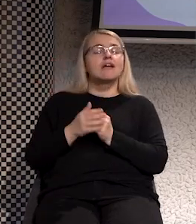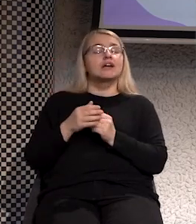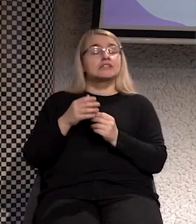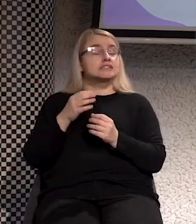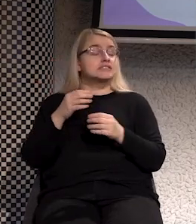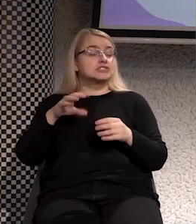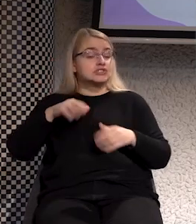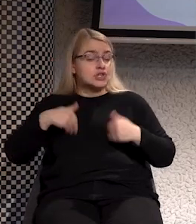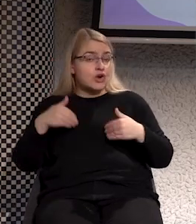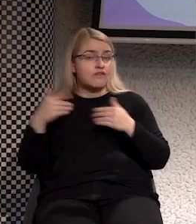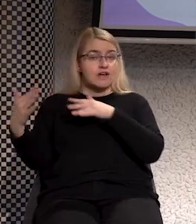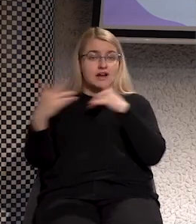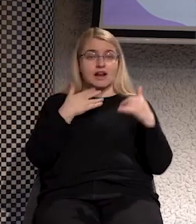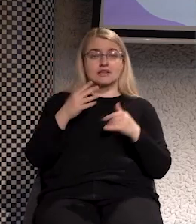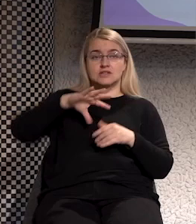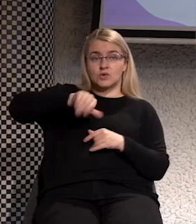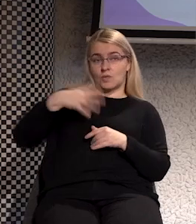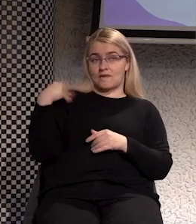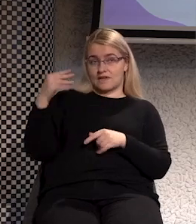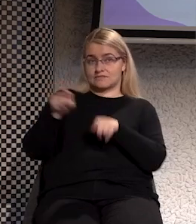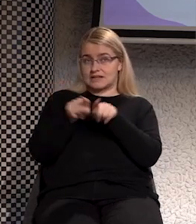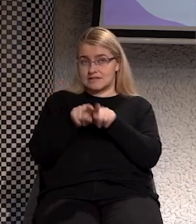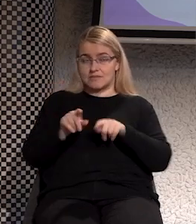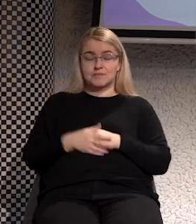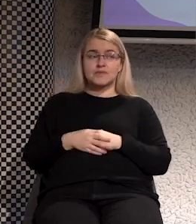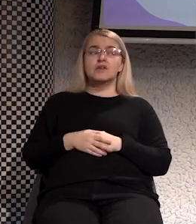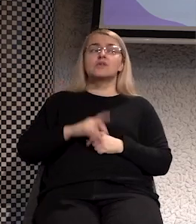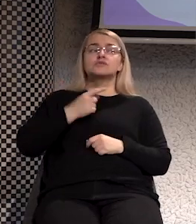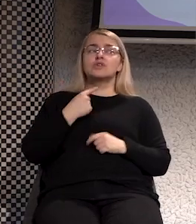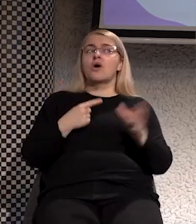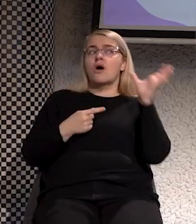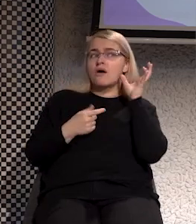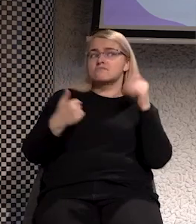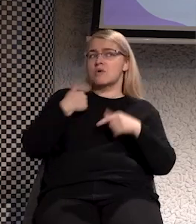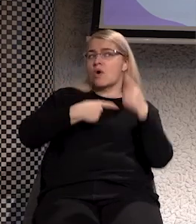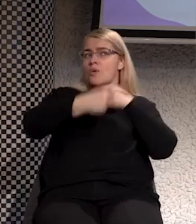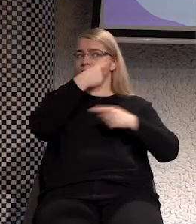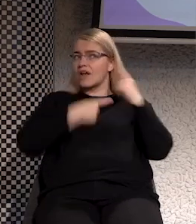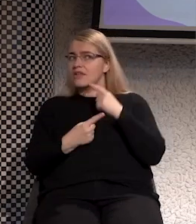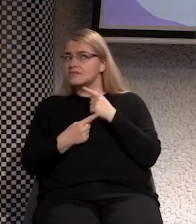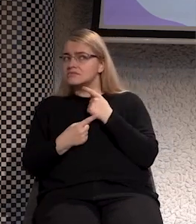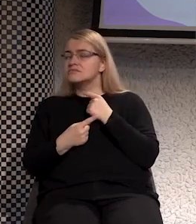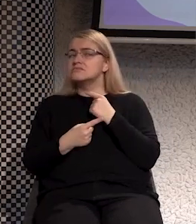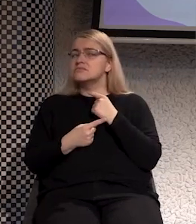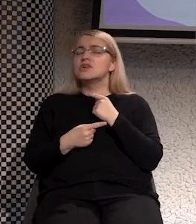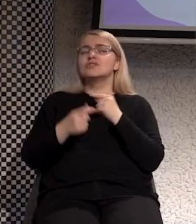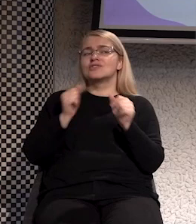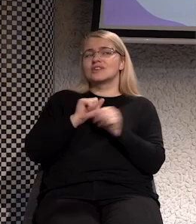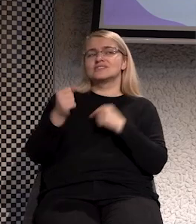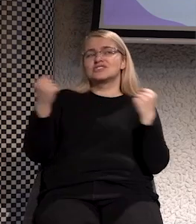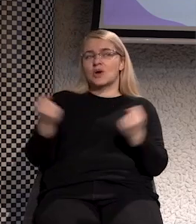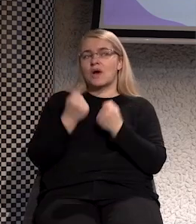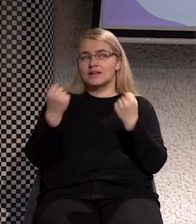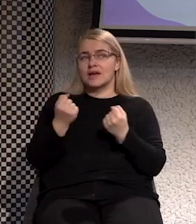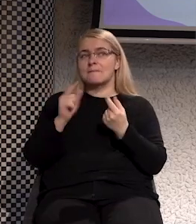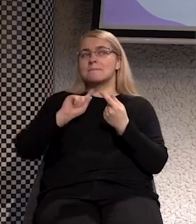rówieśniczej, bo to trochę, co usłyszałem, to trochę jest jakby interwencyjne, że wydarza się coś, mamy kontrakt, no to działamy zgodnie